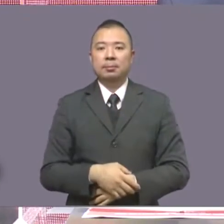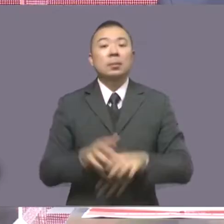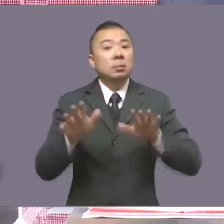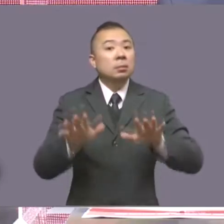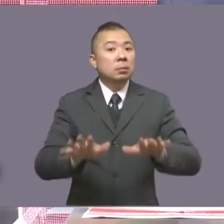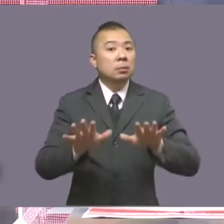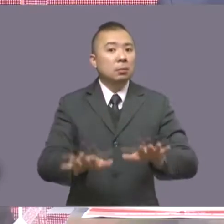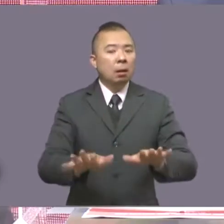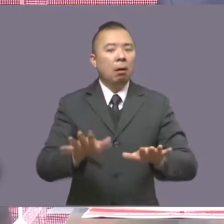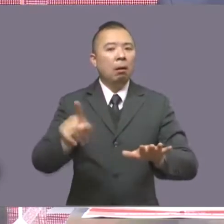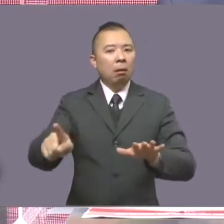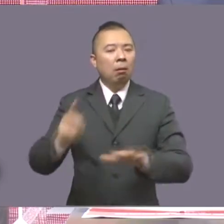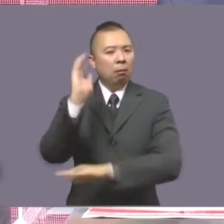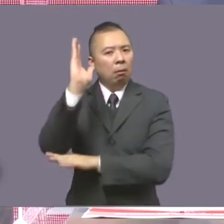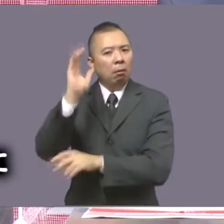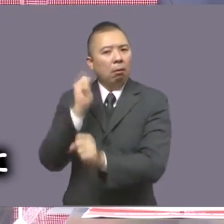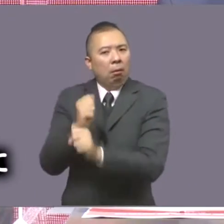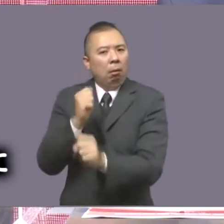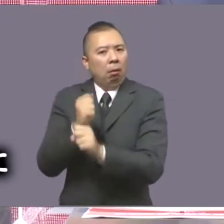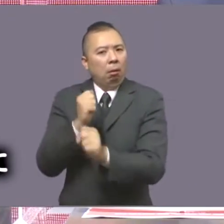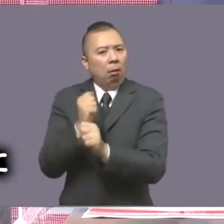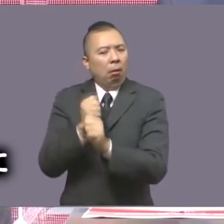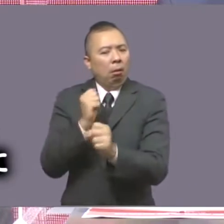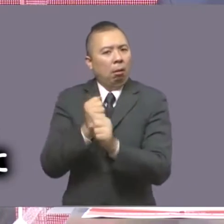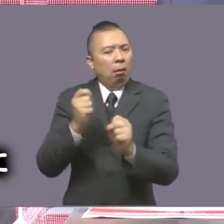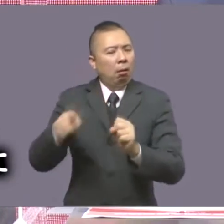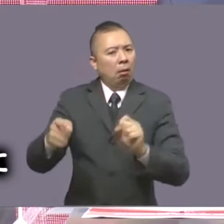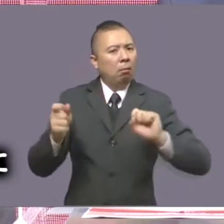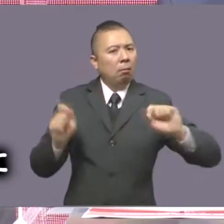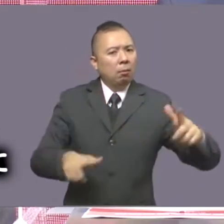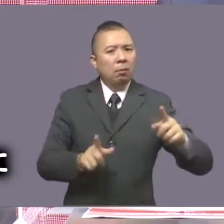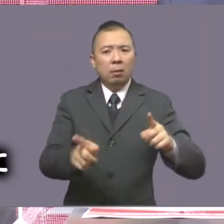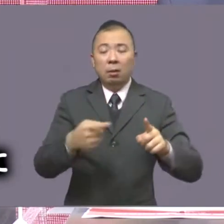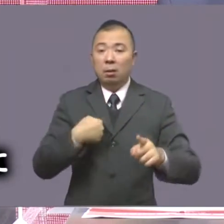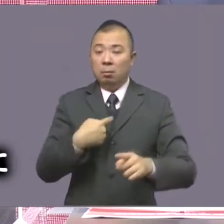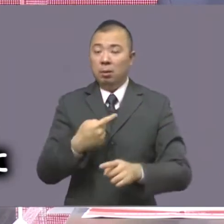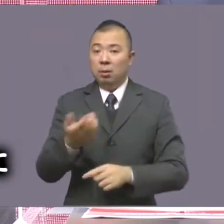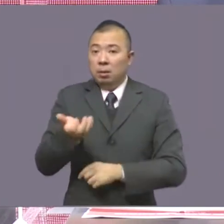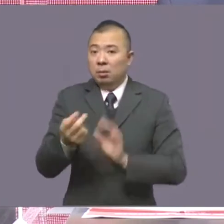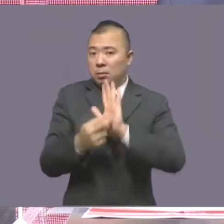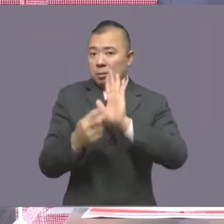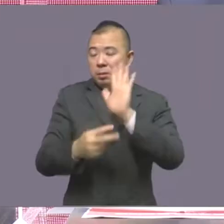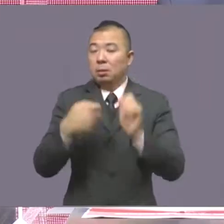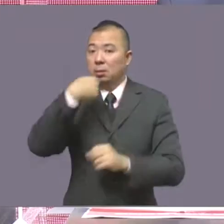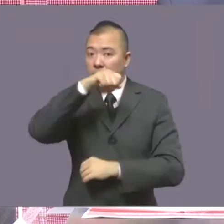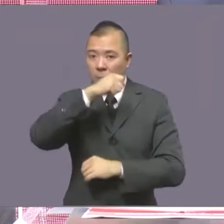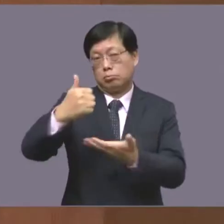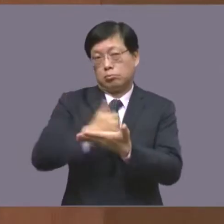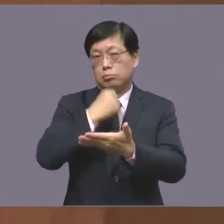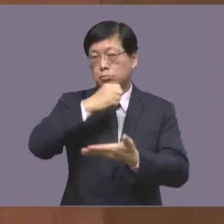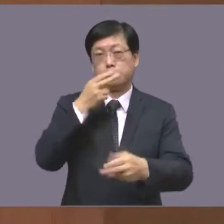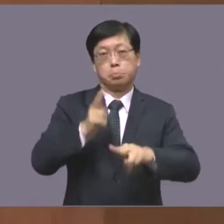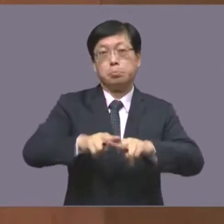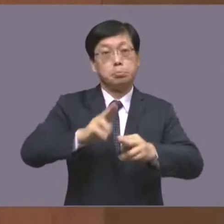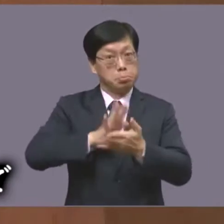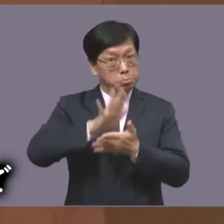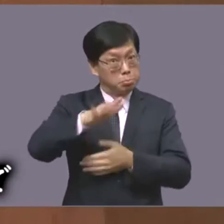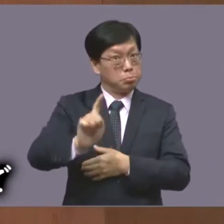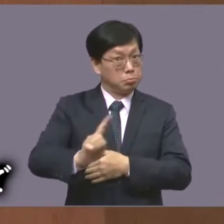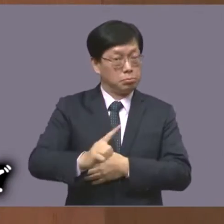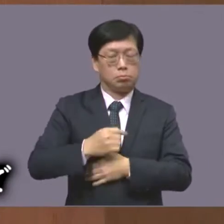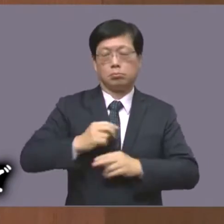ヨーロッパ連合アメリカより厳しく定められていることについても言及しました台湾では